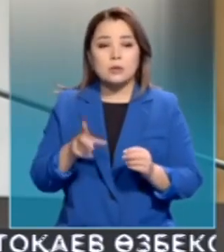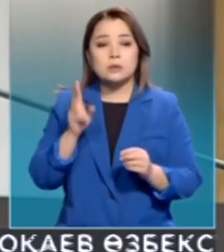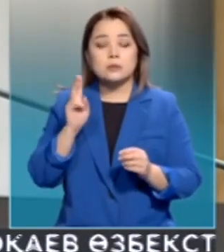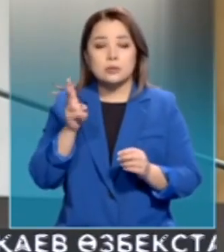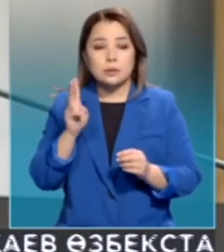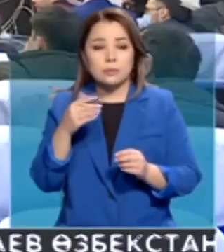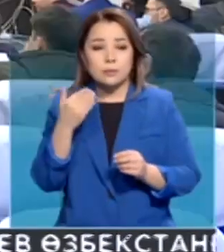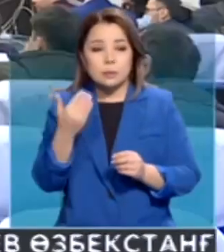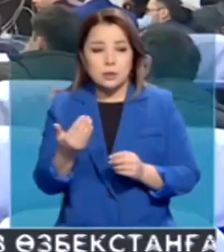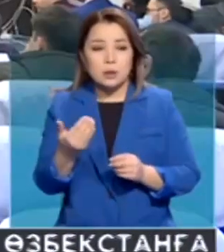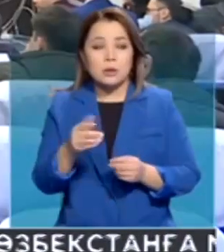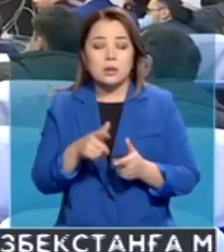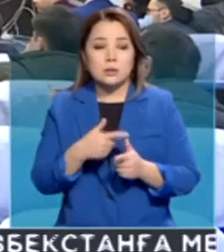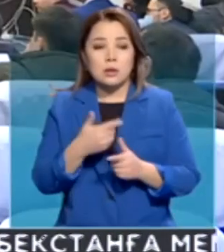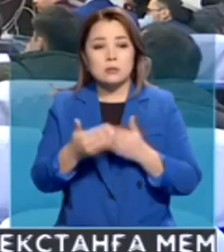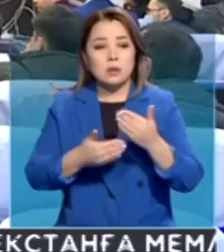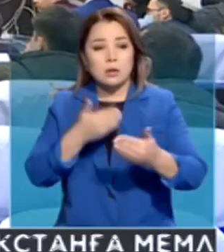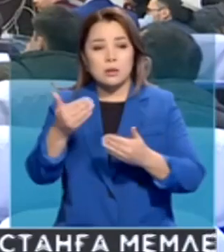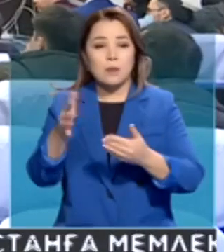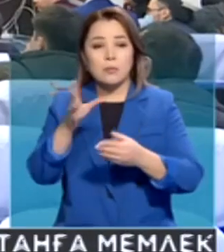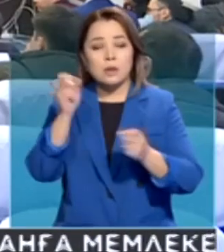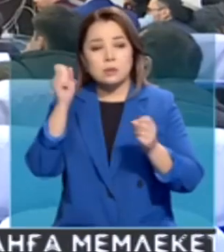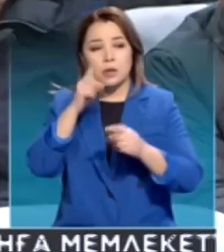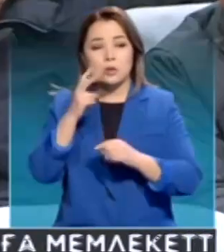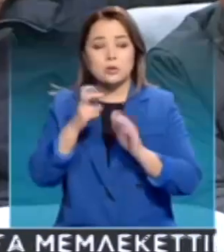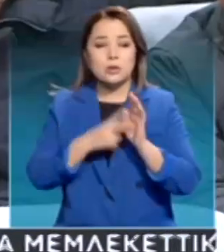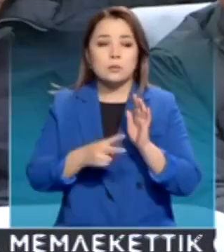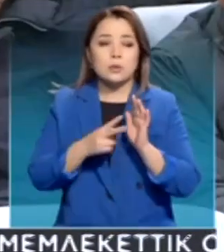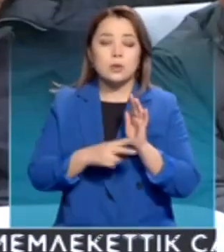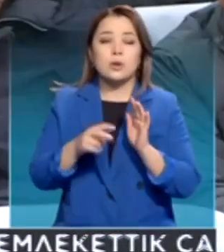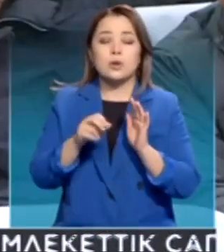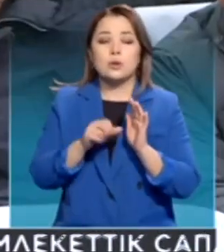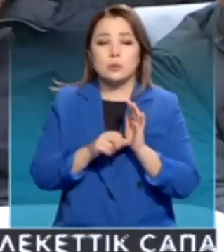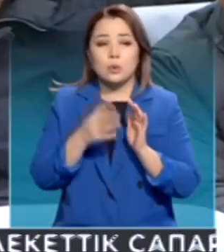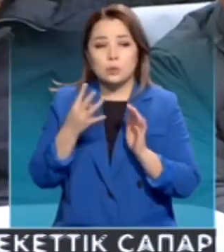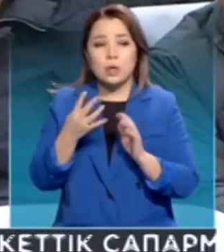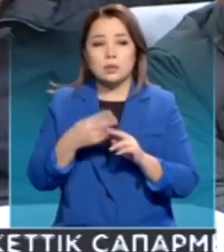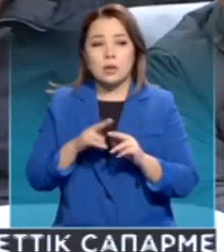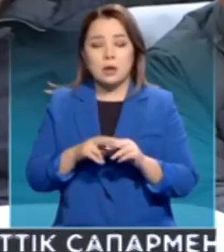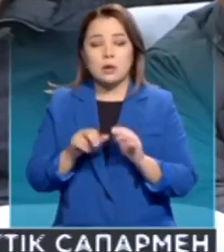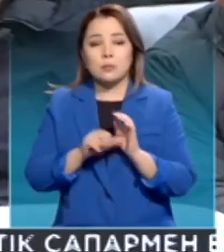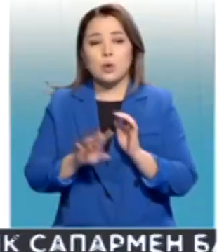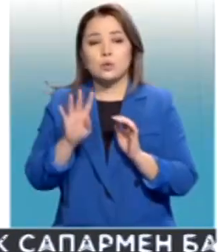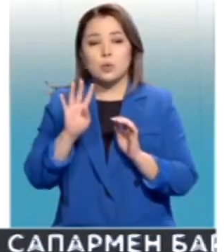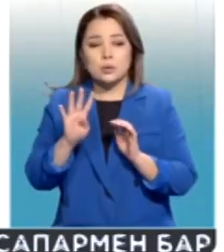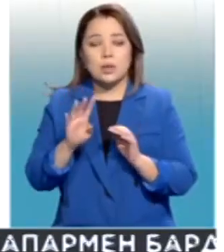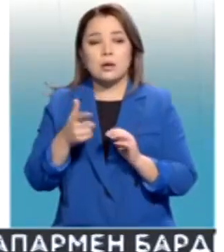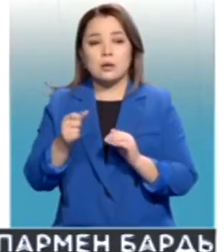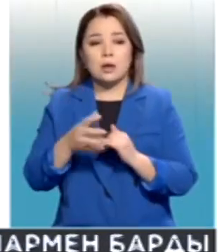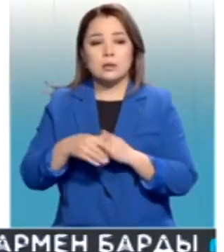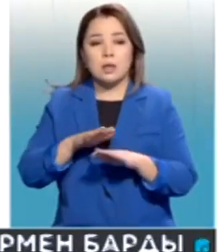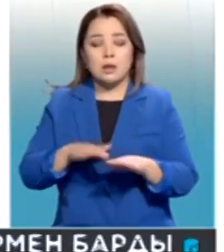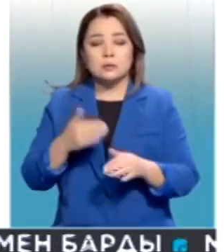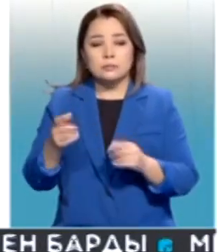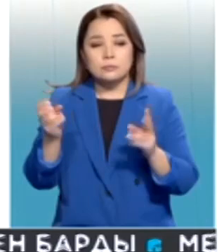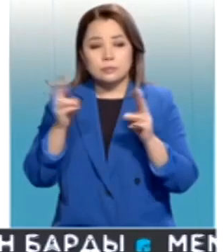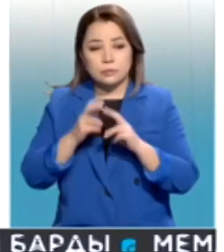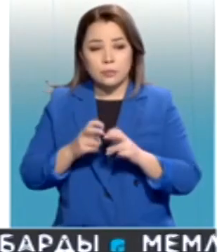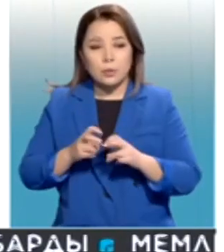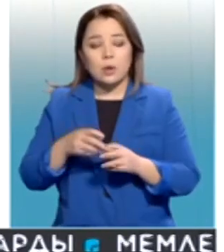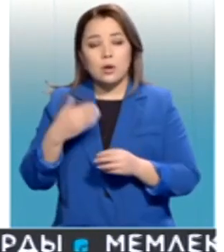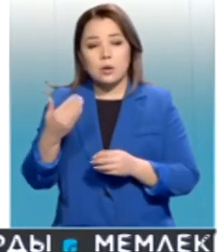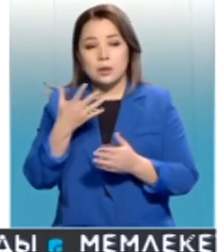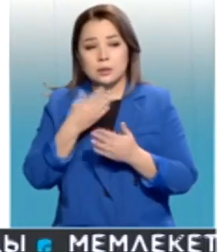адамы? Қазір 274 гектардың 64 гектарына қатысты сотқа талап арыз жолданған. Жер үлескерлерге беріле ме,